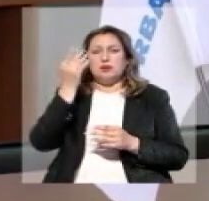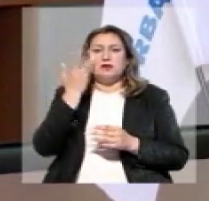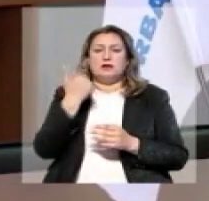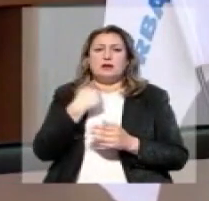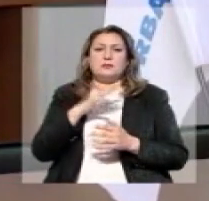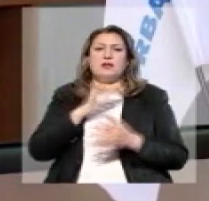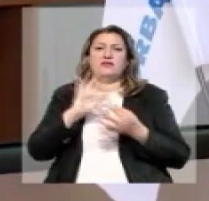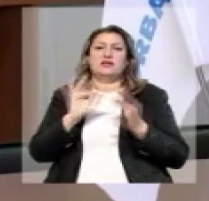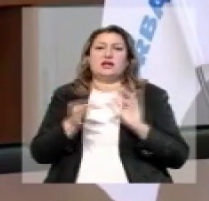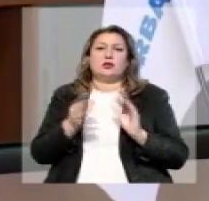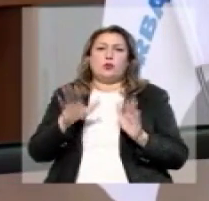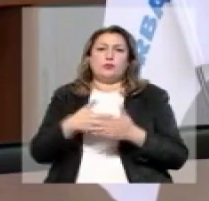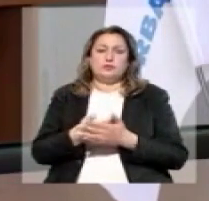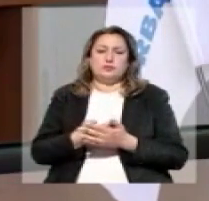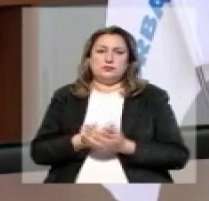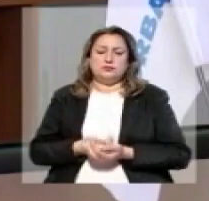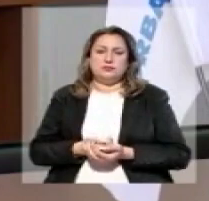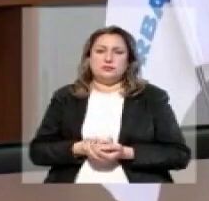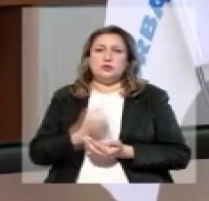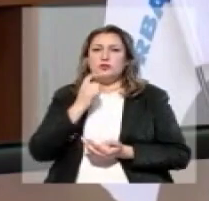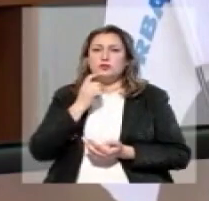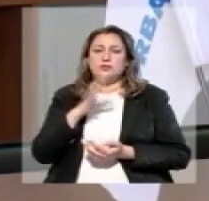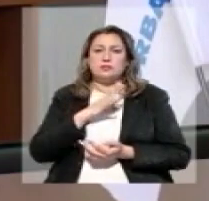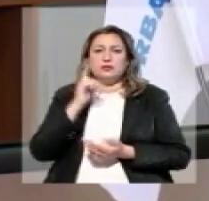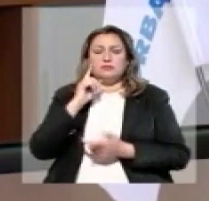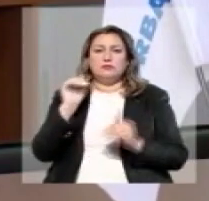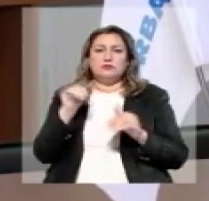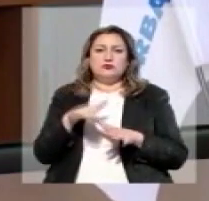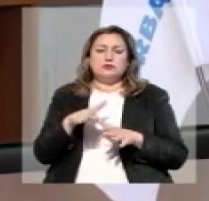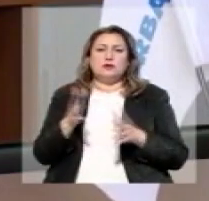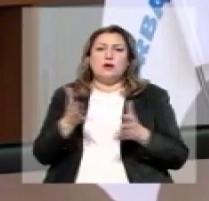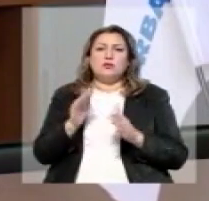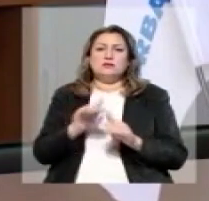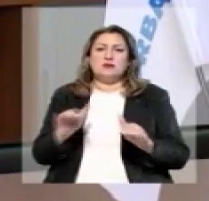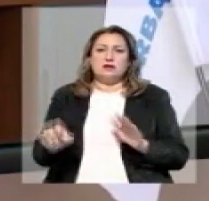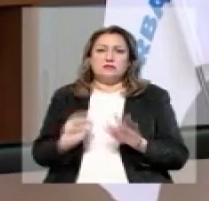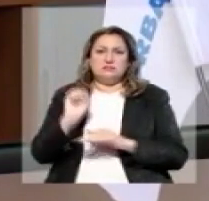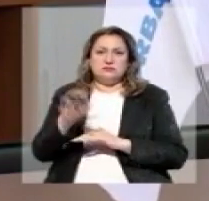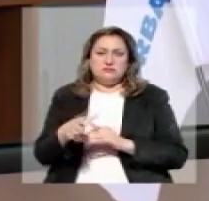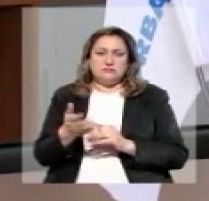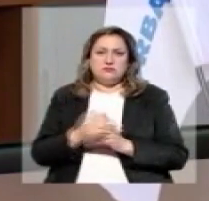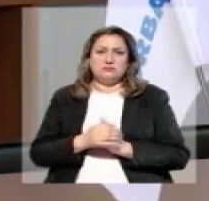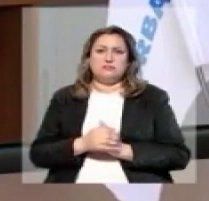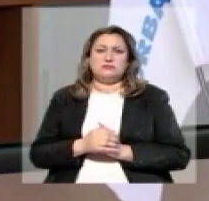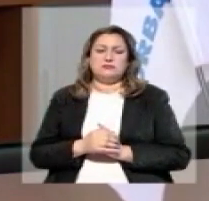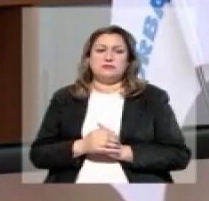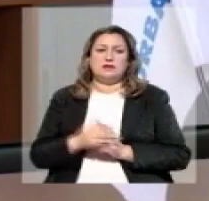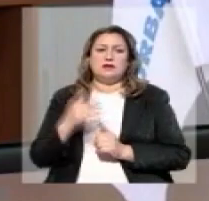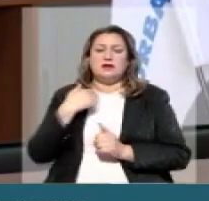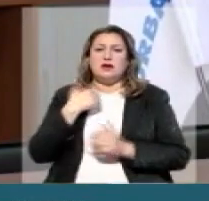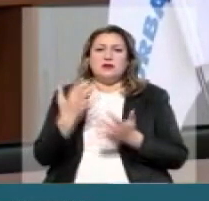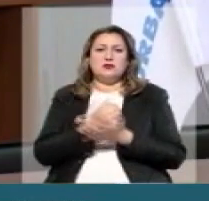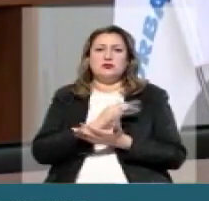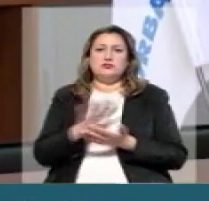балабақшаға беретінімізді анықтау қиын болды. Мен қолайлы нұсқаны таппадым. Сол кезде неге өзіміз ашпасқа деген идея туды. Бізде